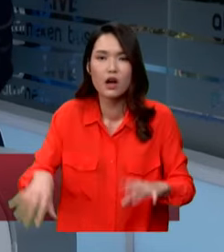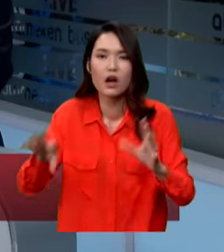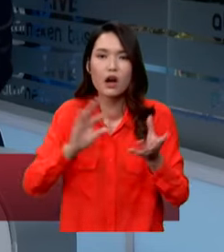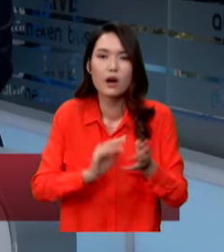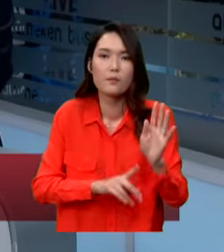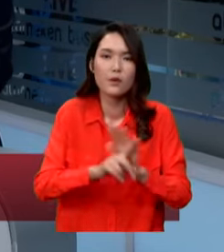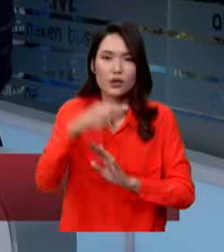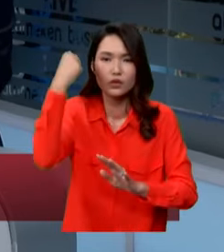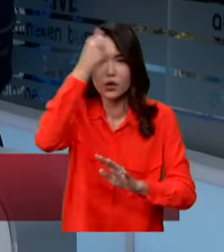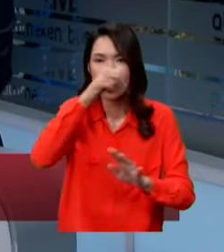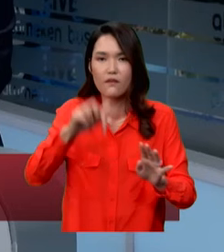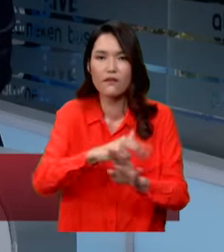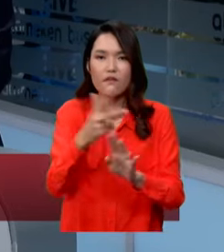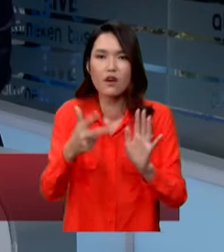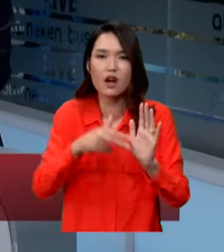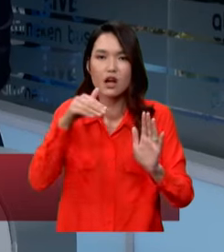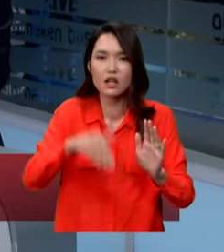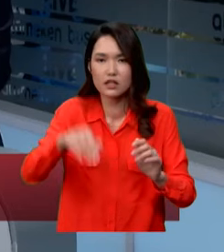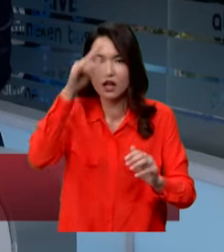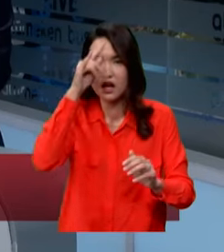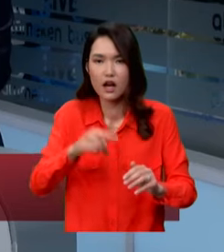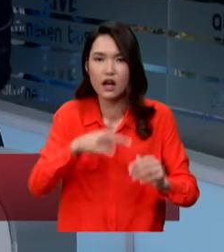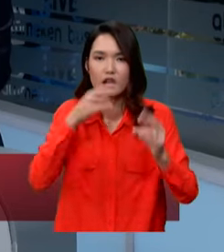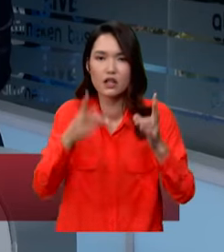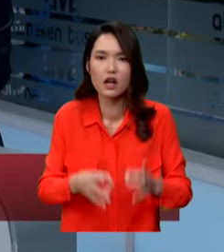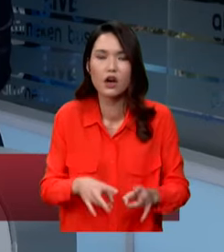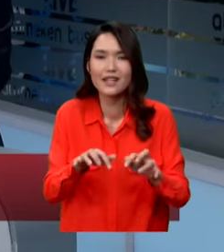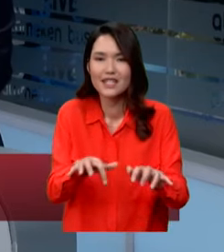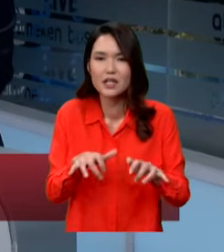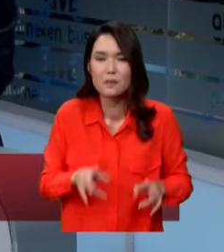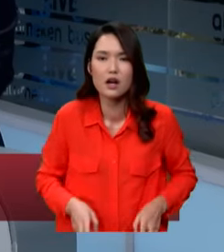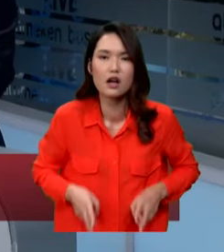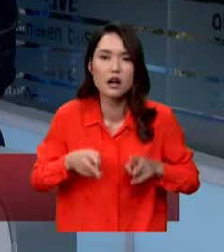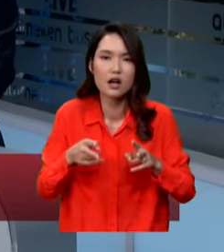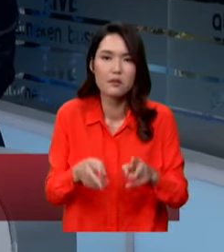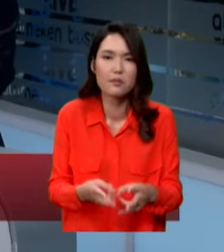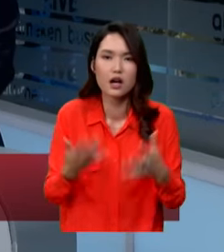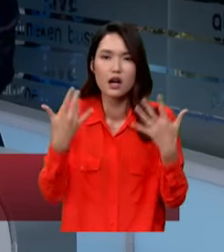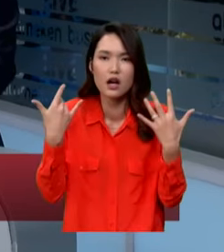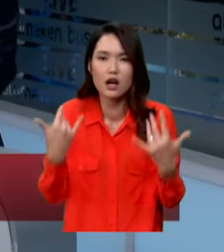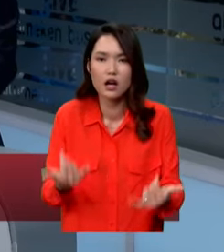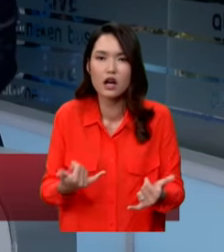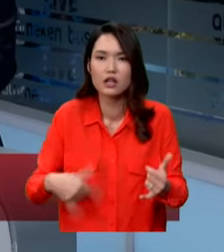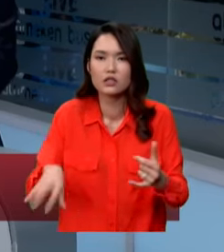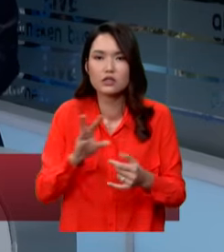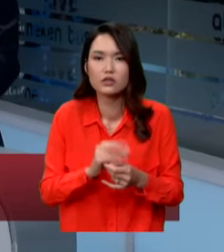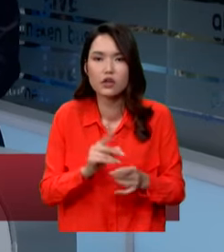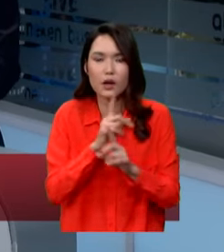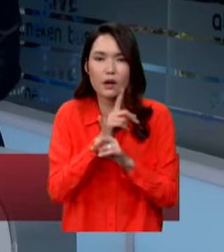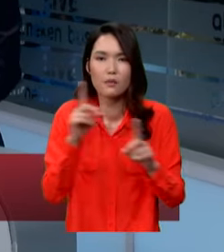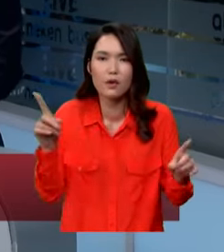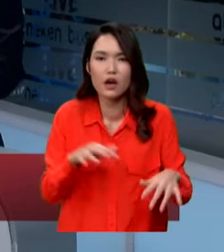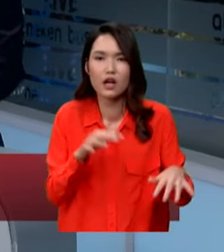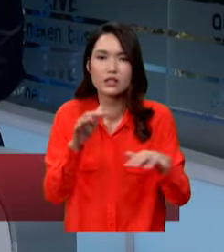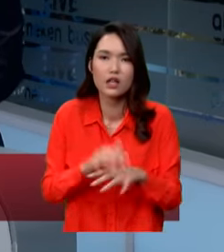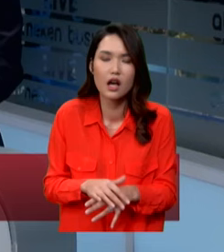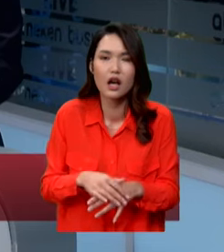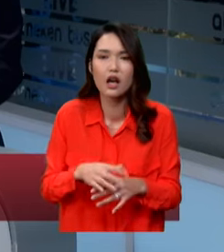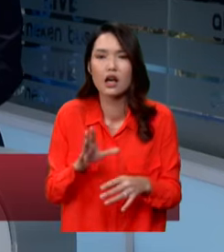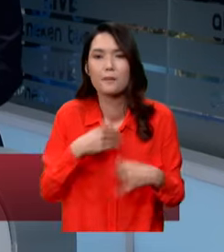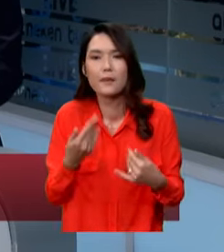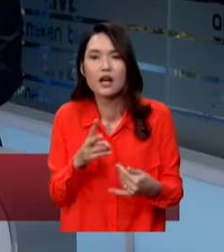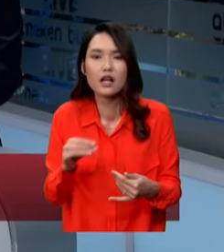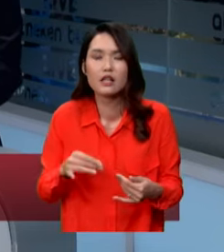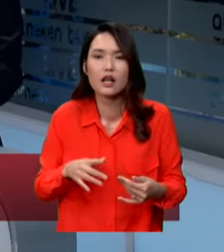начала года 18 тысяч казахстанцев пострадали от кибермошенников. Сегодня депутаты Мажилиса заподозрили банки и